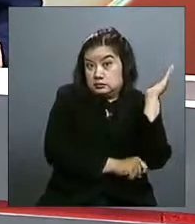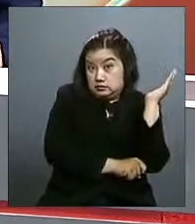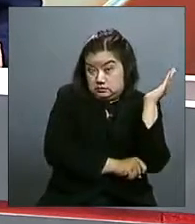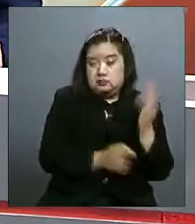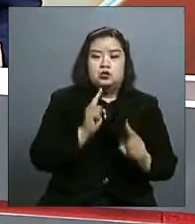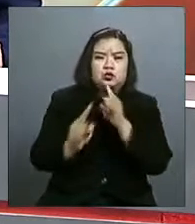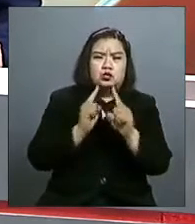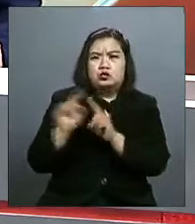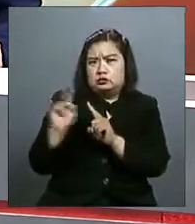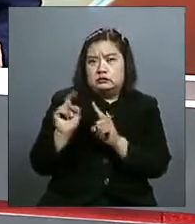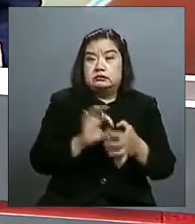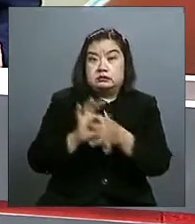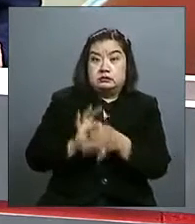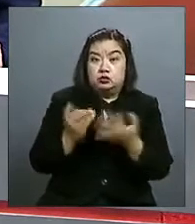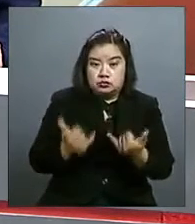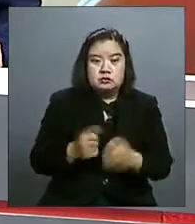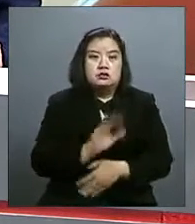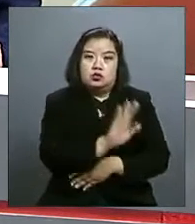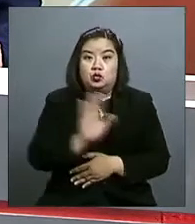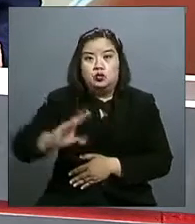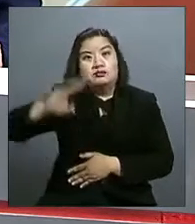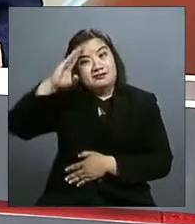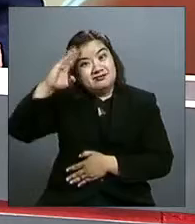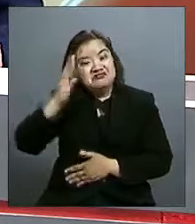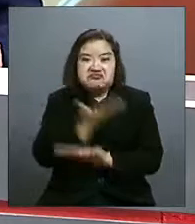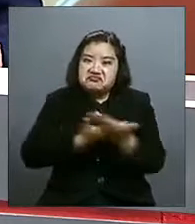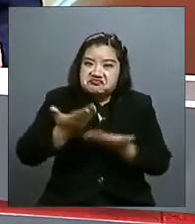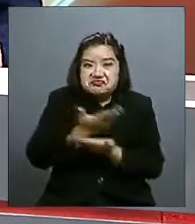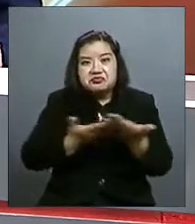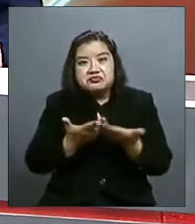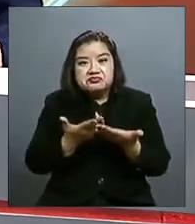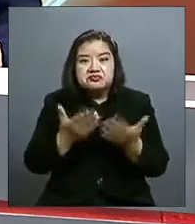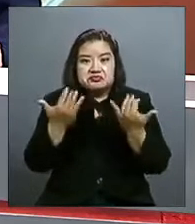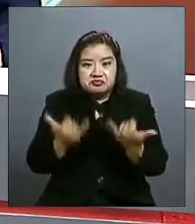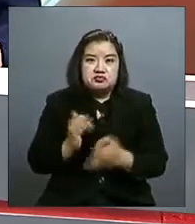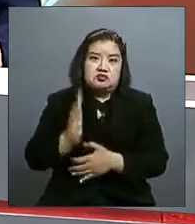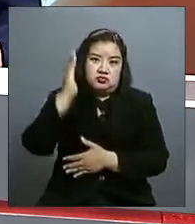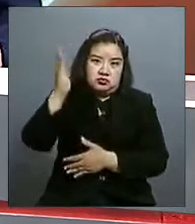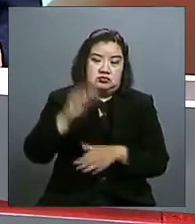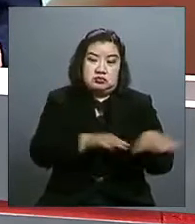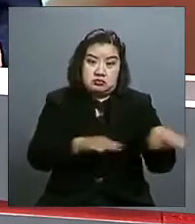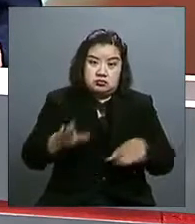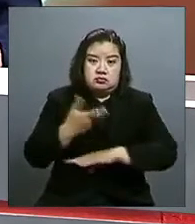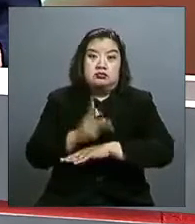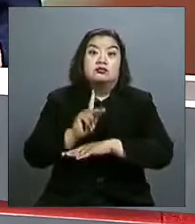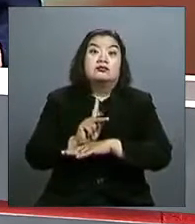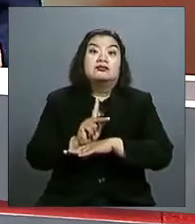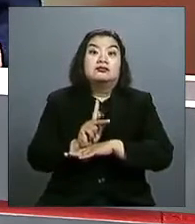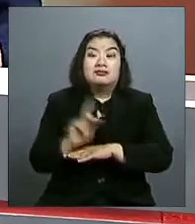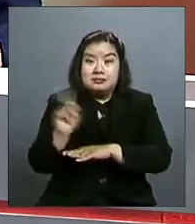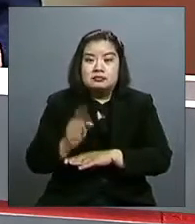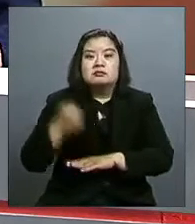แลกเปลี่ยนข้อมูลข่าวสารของทั้ง2กองทัพแล้วค่ะนอกจากนั้นก็ยังเตรียมพร้อมที่จะเป็นประธานร่วมในพิธีปิดการฝึกข้อช